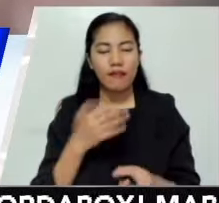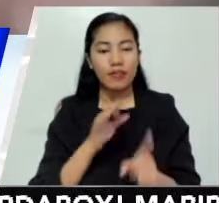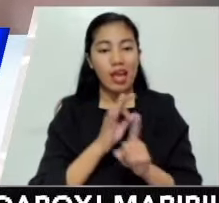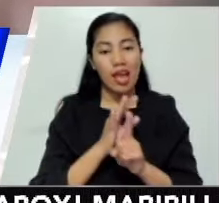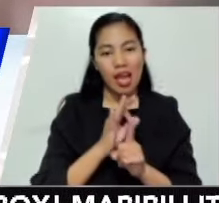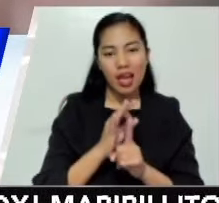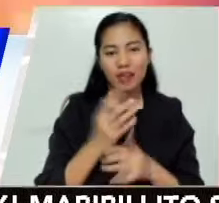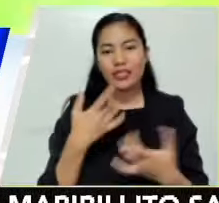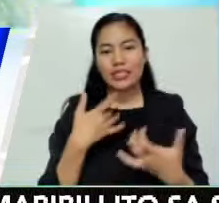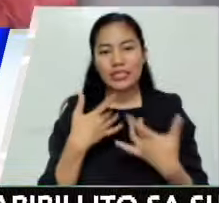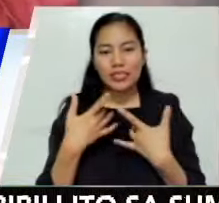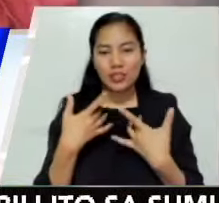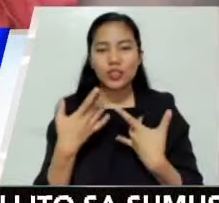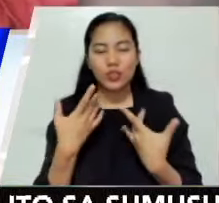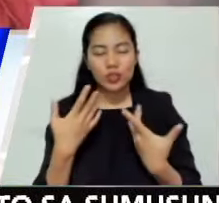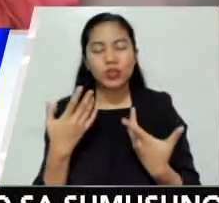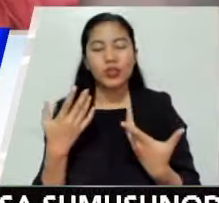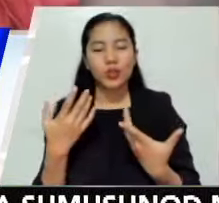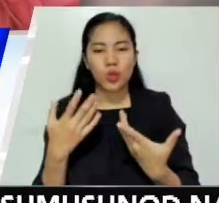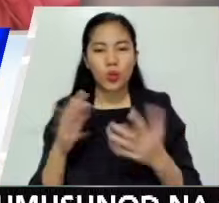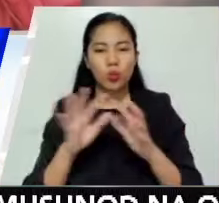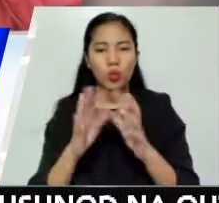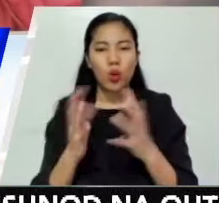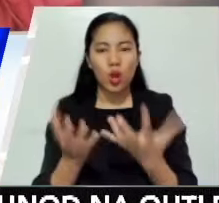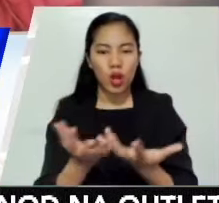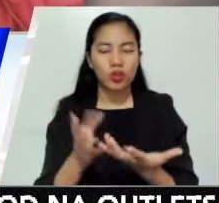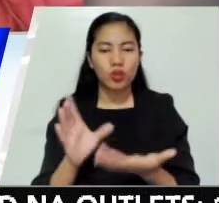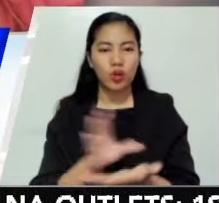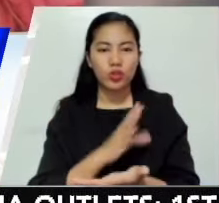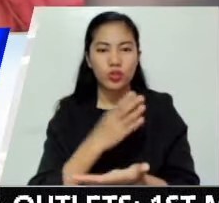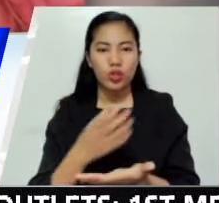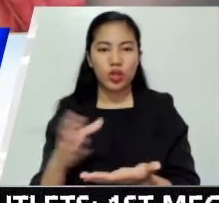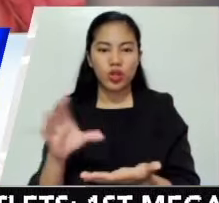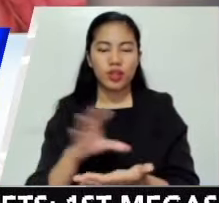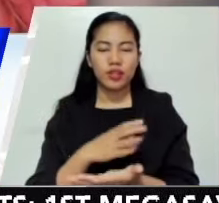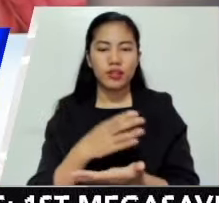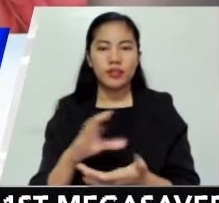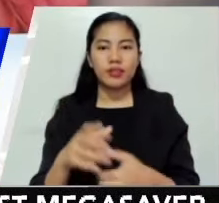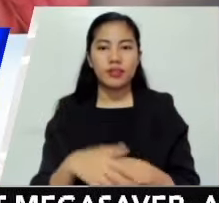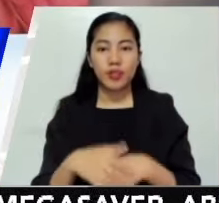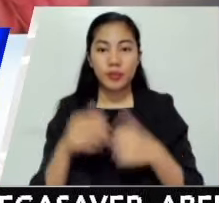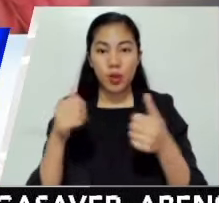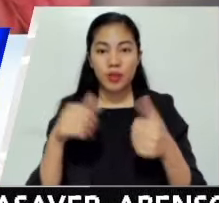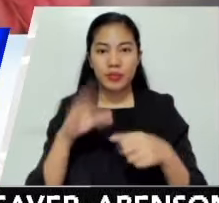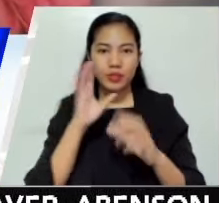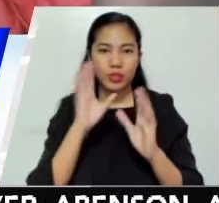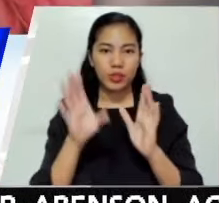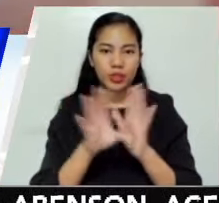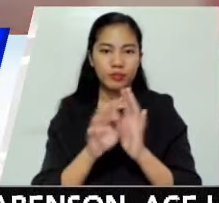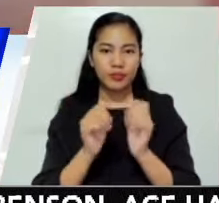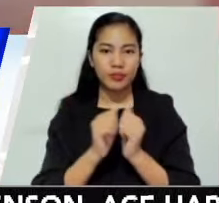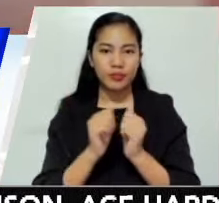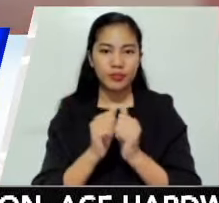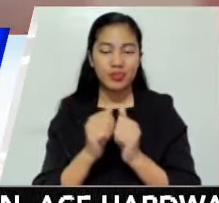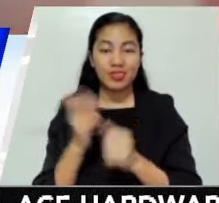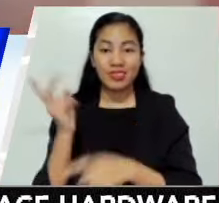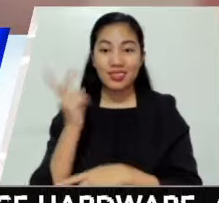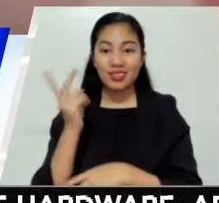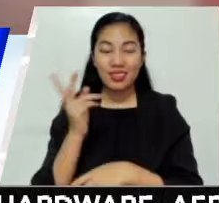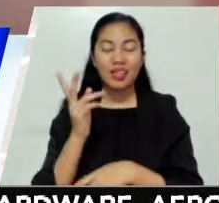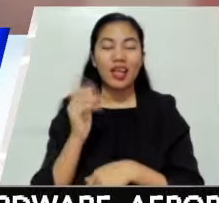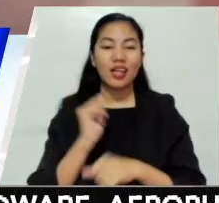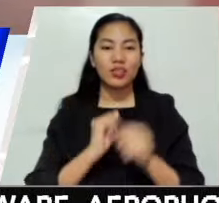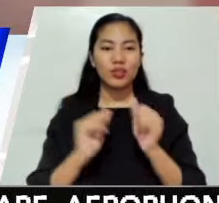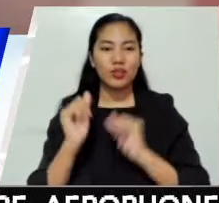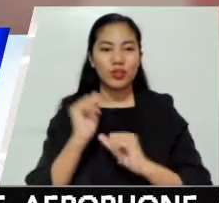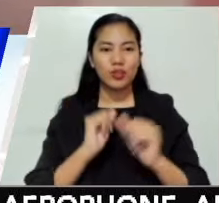IG ang ilang backstage moments kasama ang aktres. Bumida sila bilang Prince Wangso at Hesu sa serye na